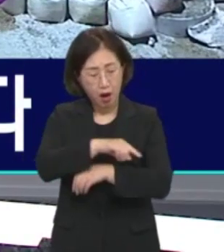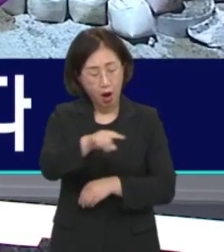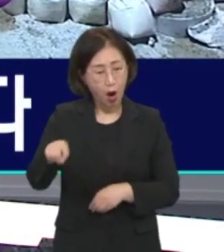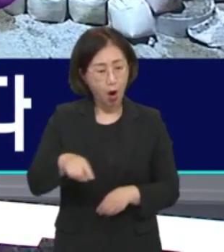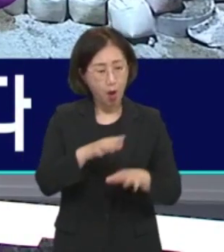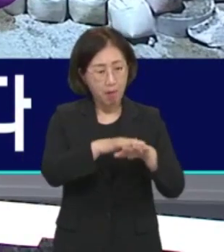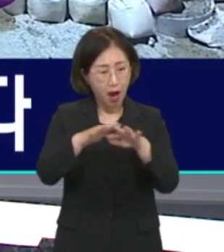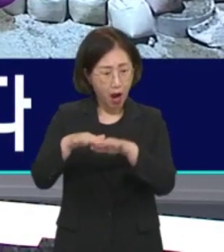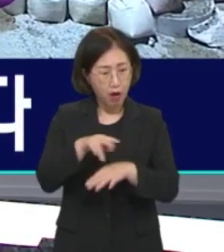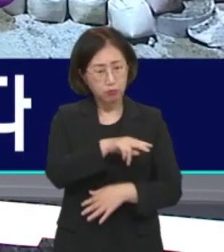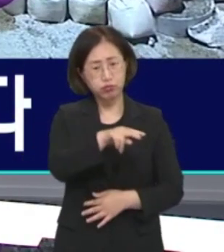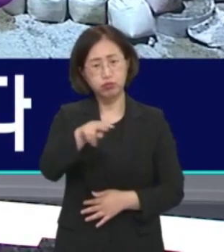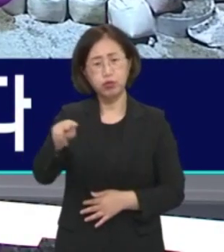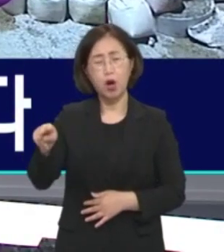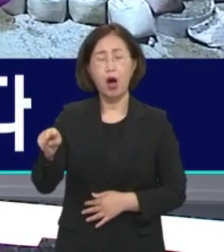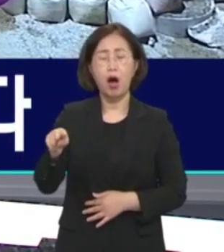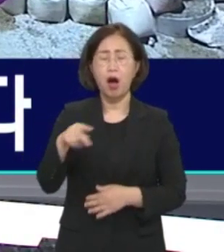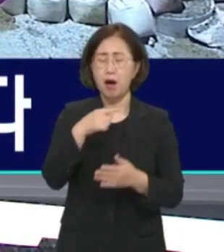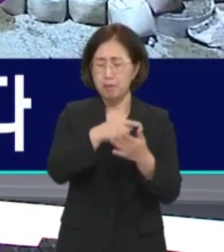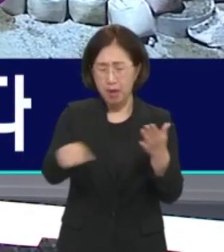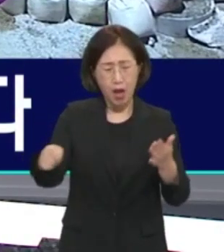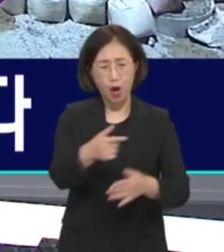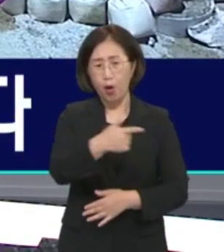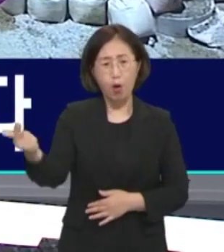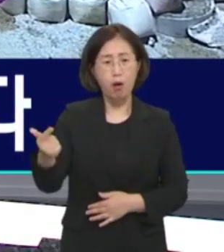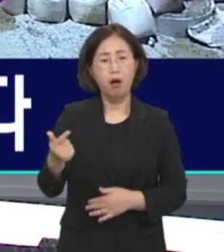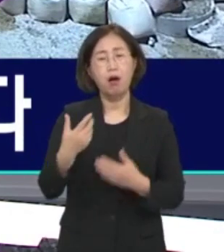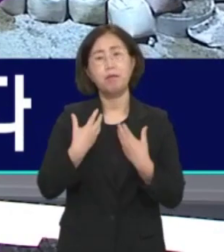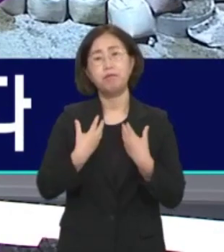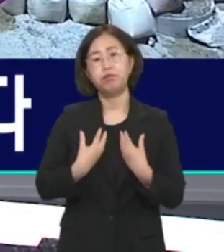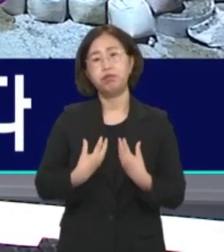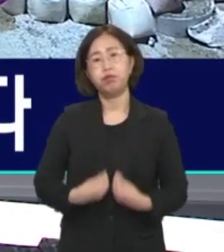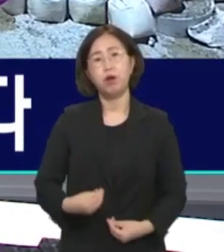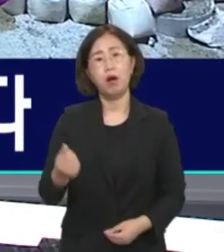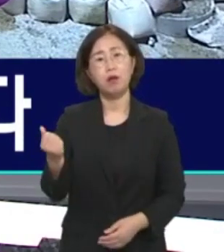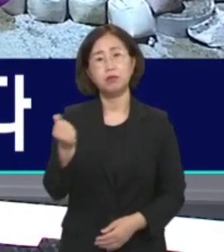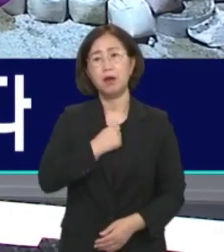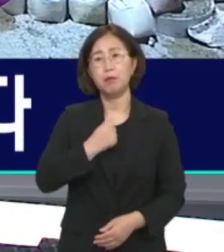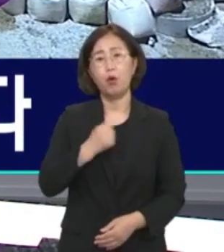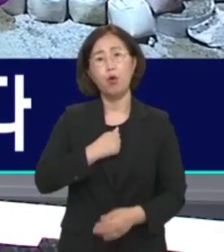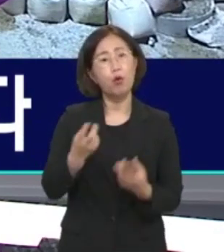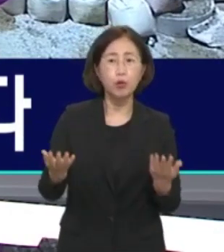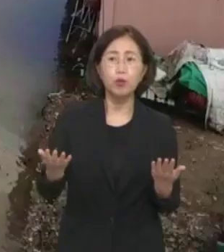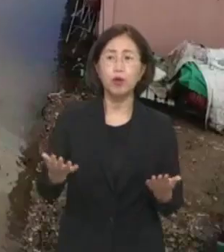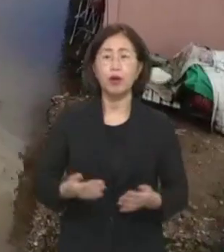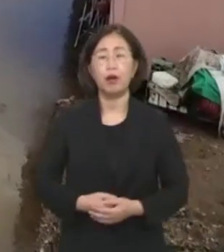있었는데 망연자실한 마음을 감추지 못하고 있습니다. 김철진 기자가 현장을 둘러봤습니다.